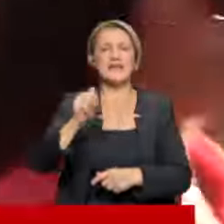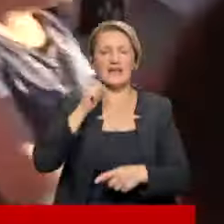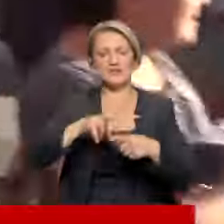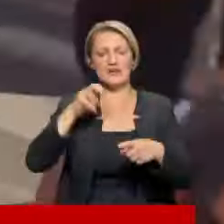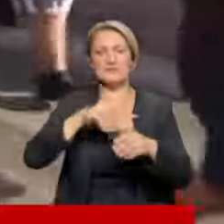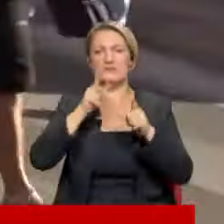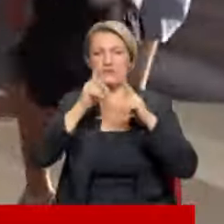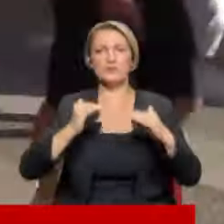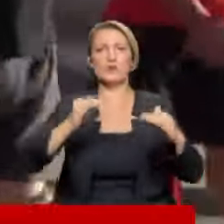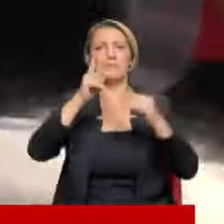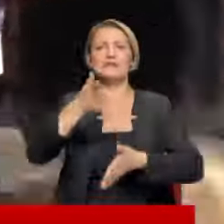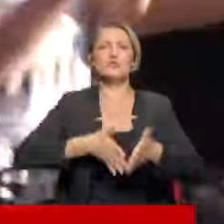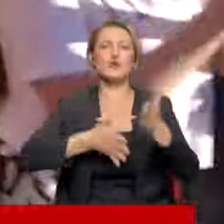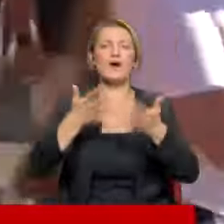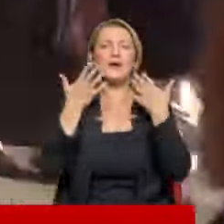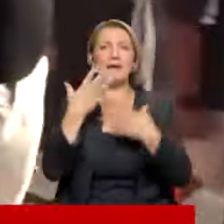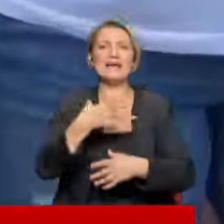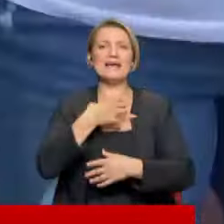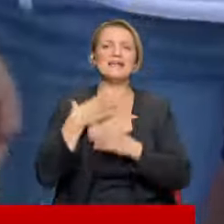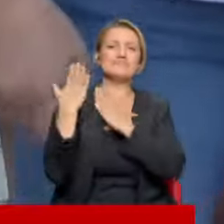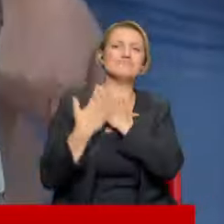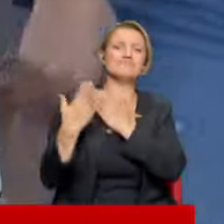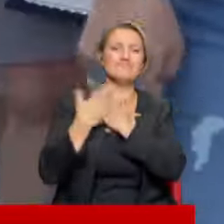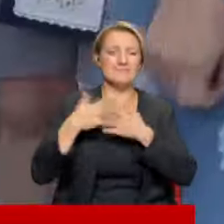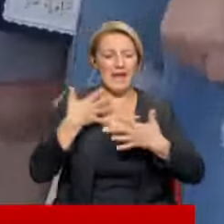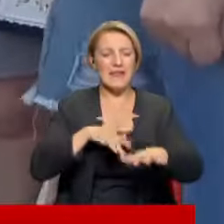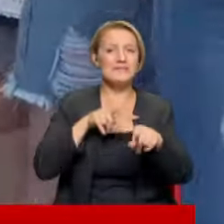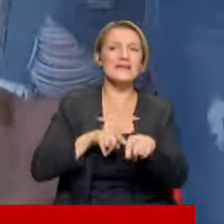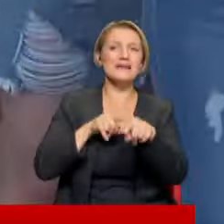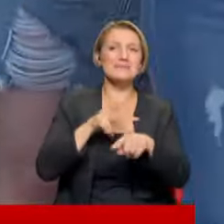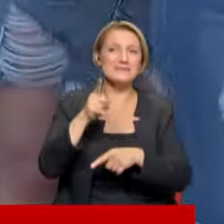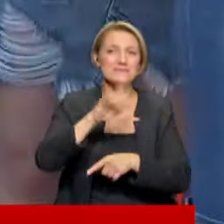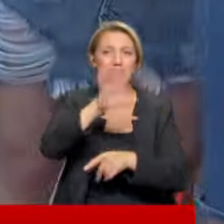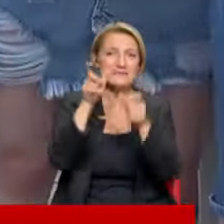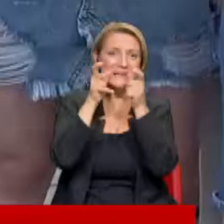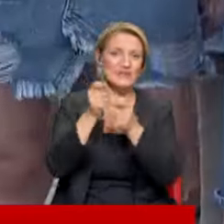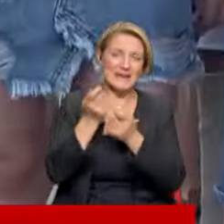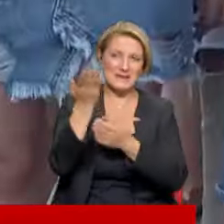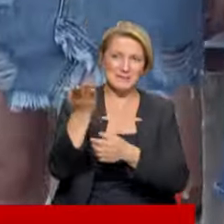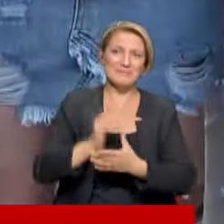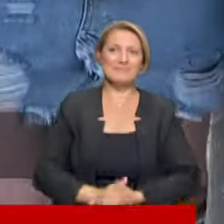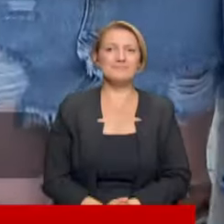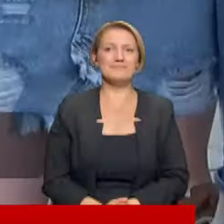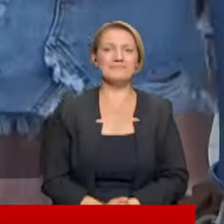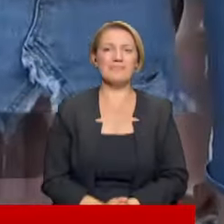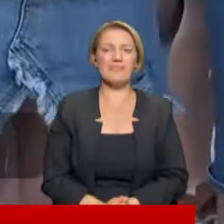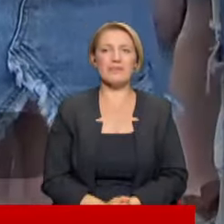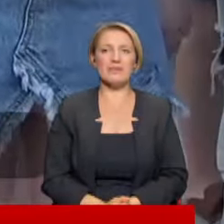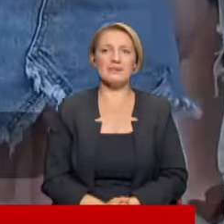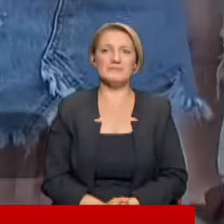yükseldi. O sırada bir sokak köpeğinin kendini sevdirerek eylemi takip etmesi ise dikkat çeken görüntülerdendi.